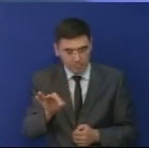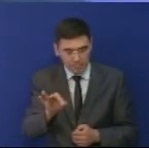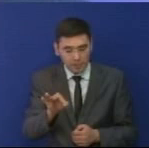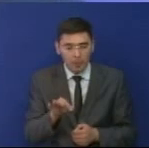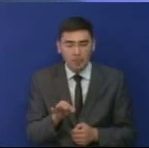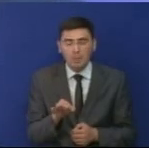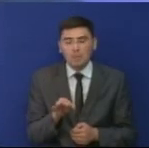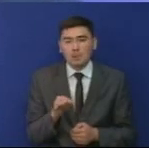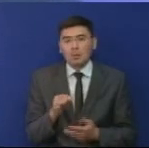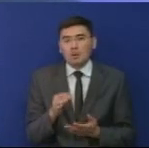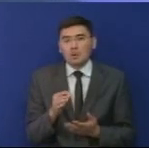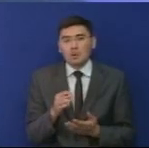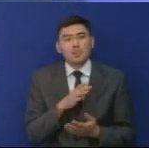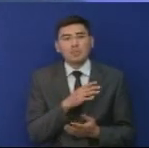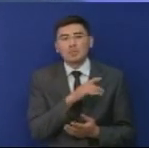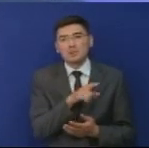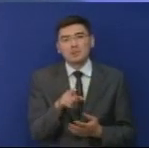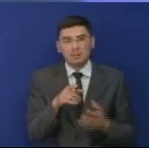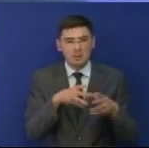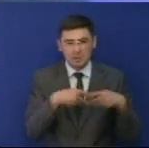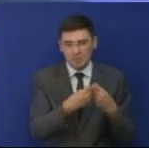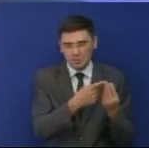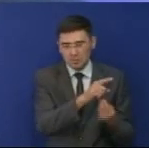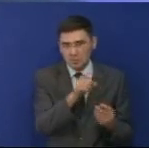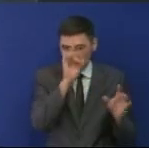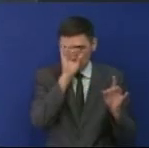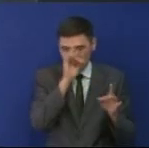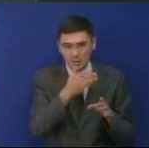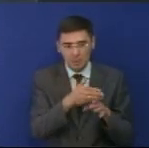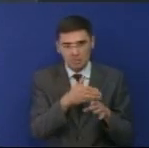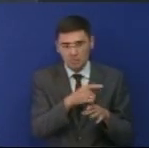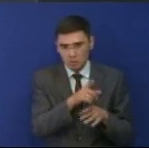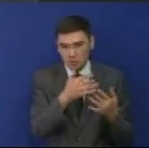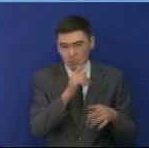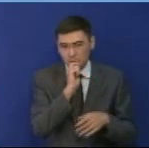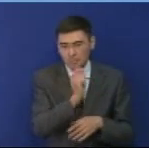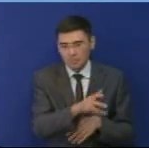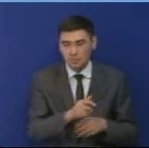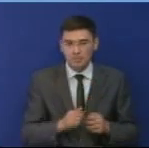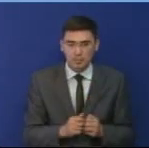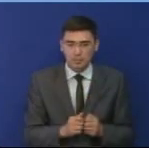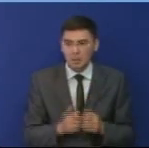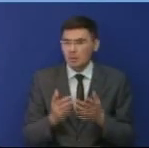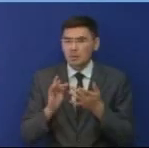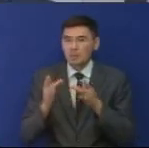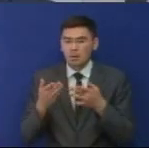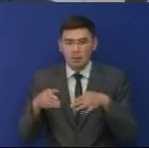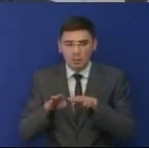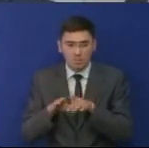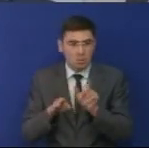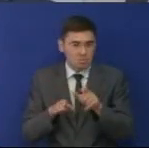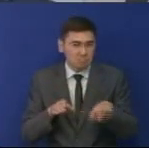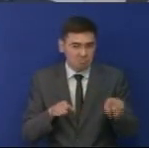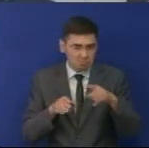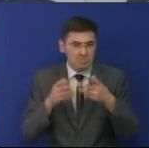Итак, все видно и понятно. Разрешились вопросы с кредитами, оплачены. Многие забыли о блокировании интернета. Это свидетельствует о том,